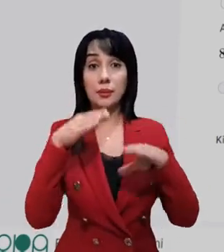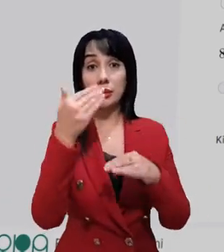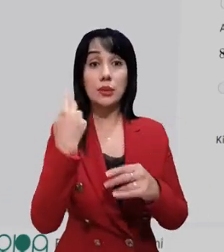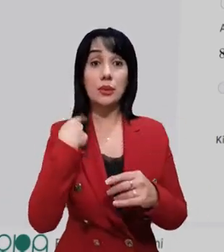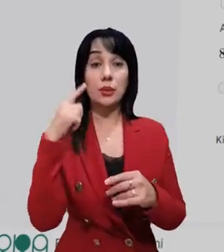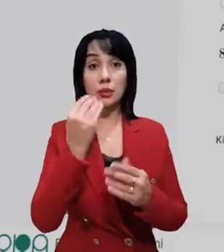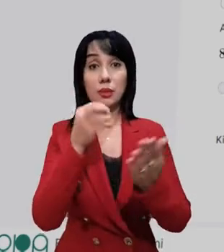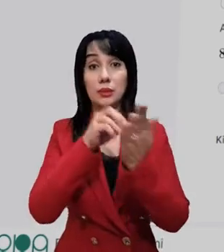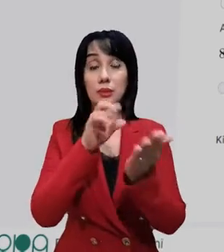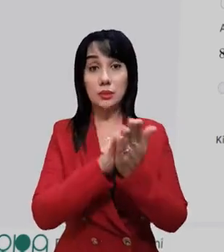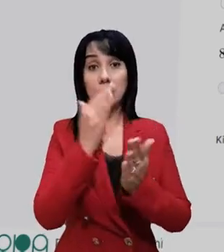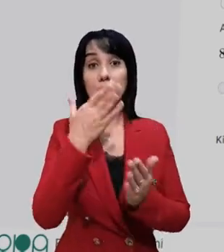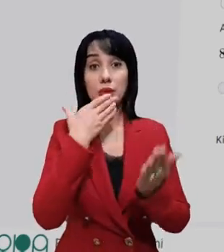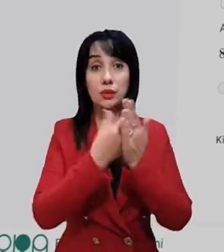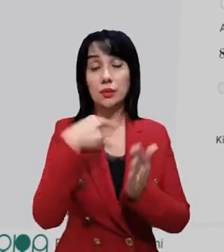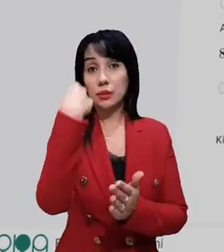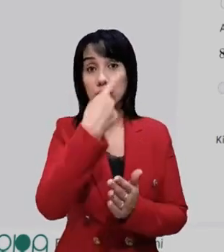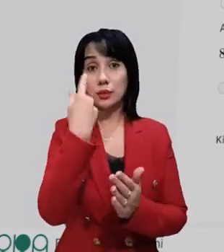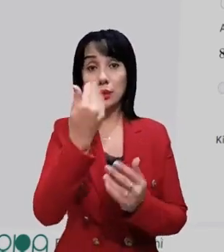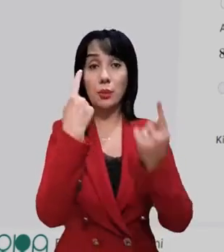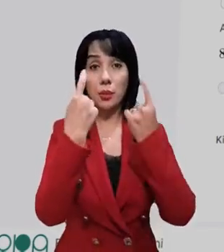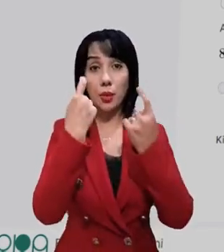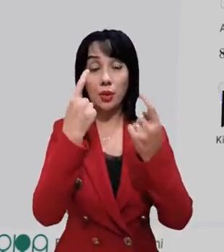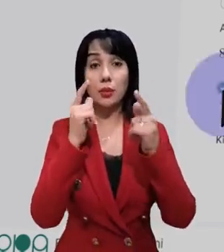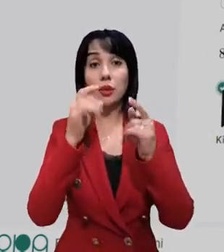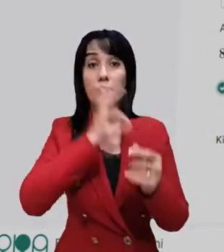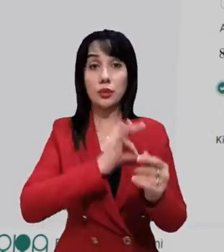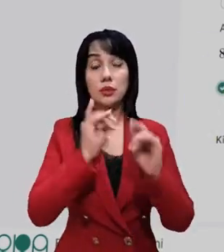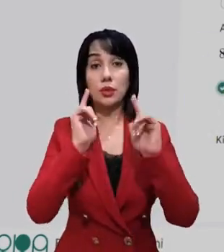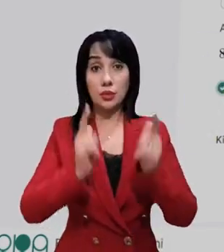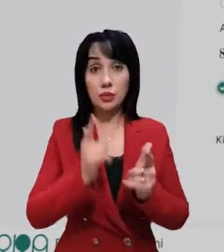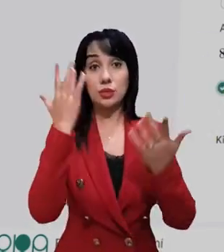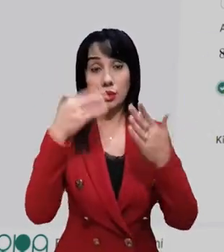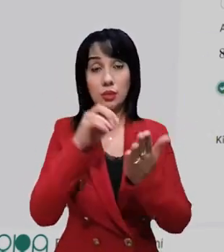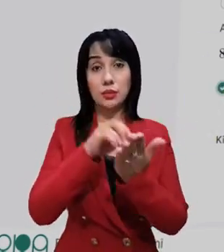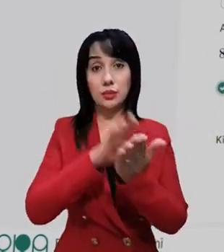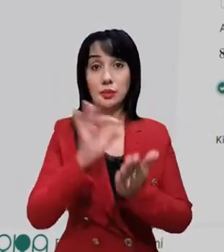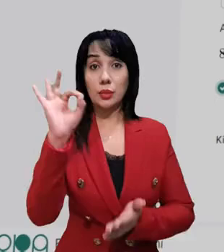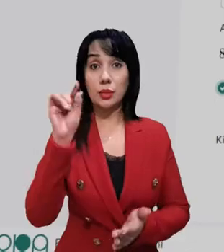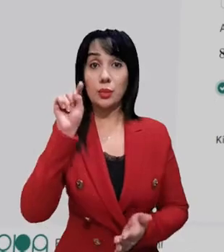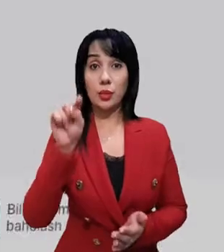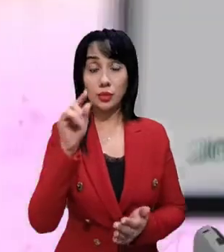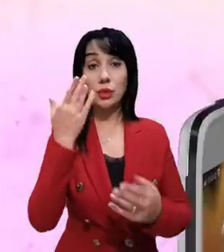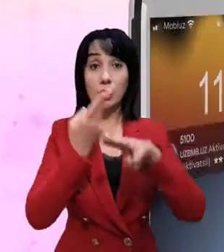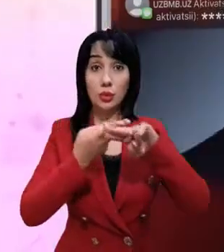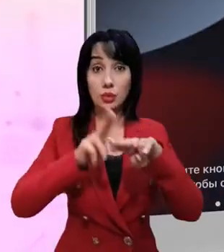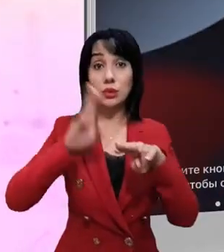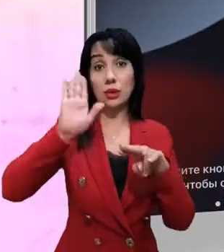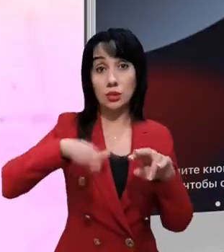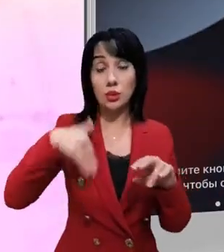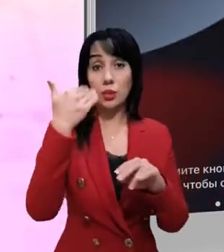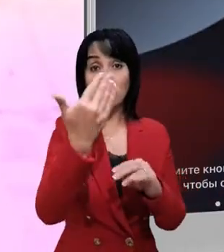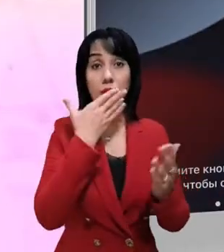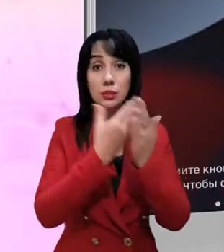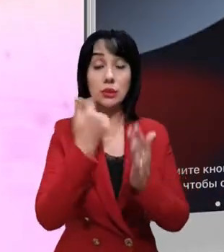ifodaning qiymati kiritilib, shaxsga doir ma'lumotlardan foydalanishga rozilik bildirilgan holda ro'yxatdan o'tish tugmasi bosiladi. Shundan